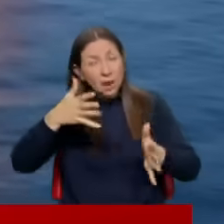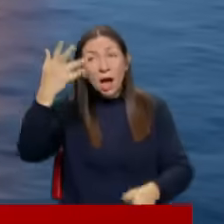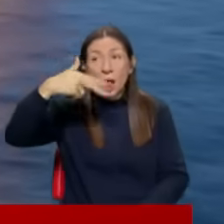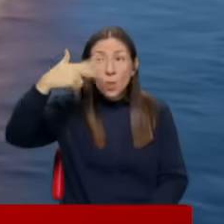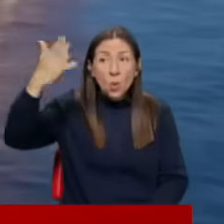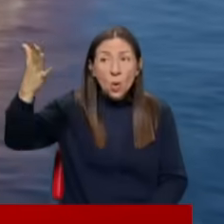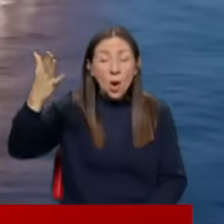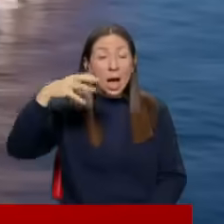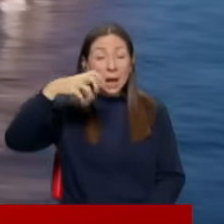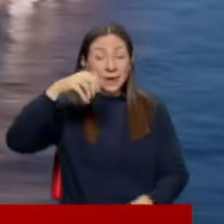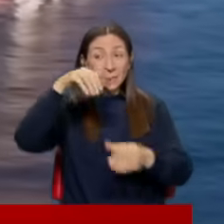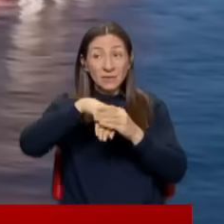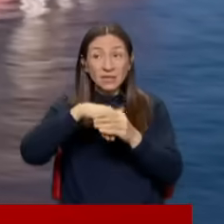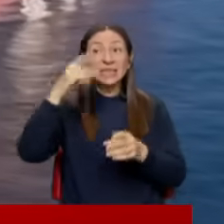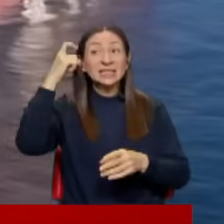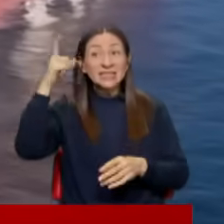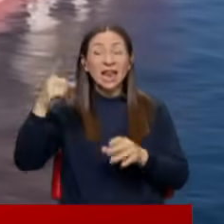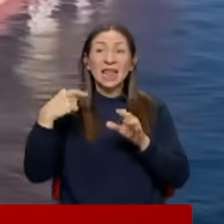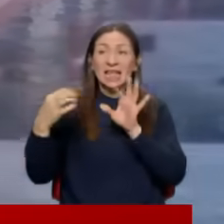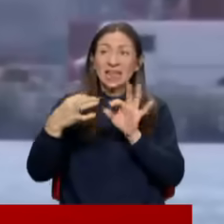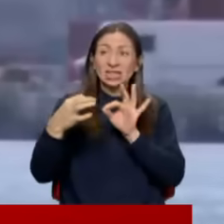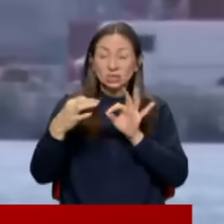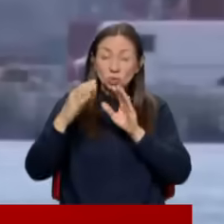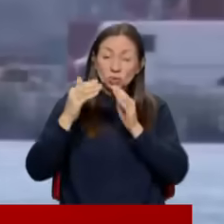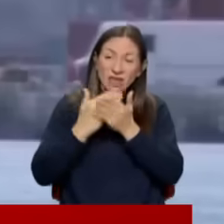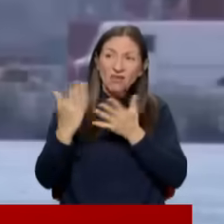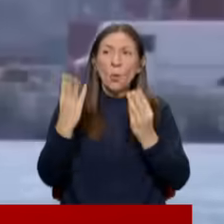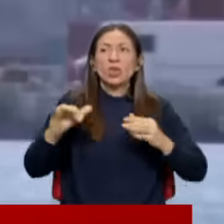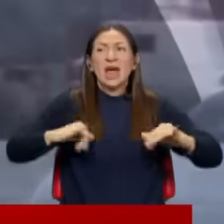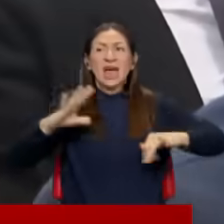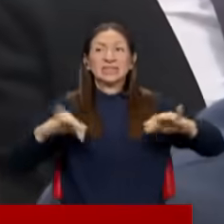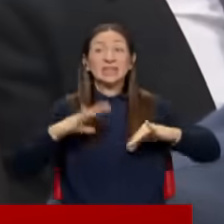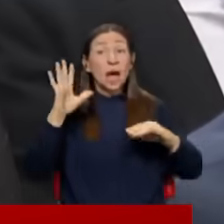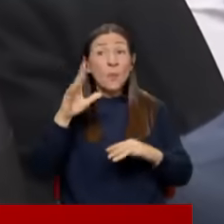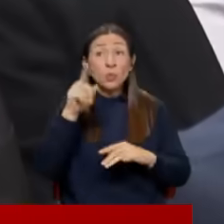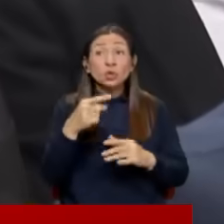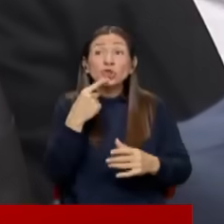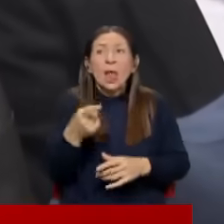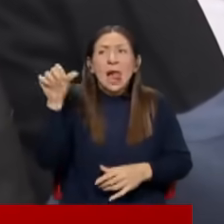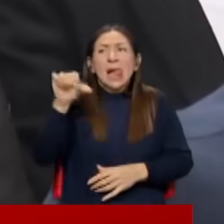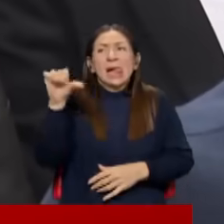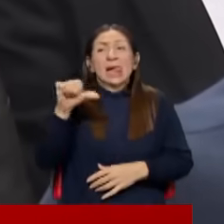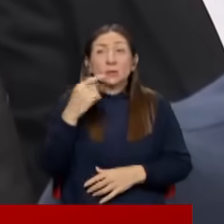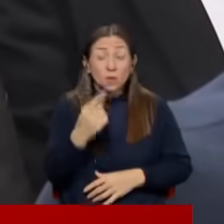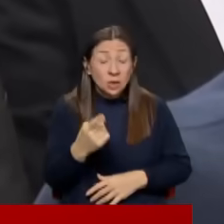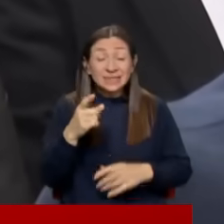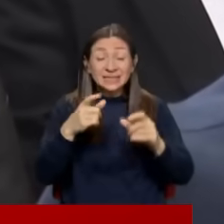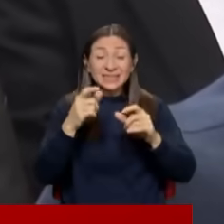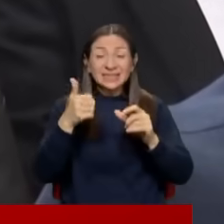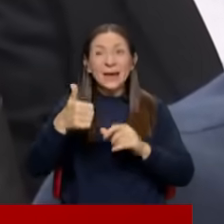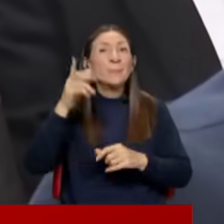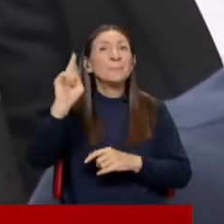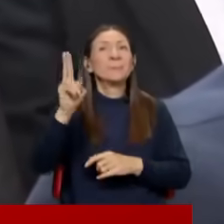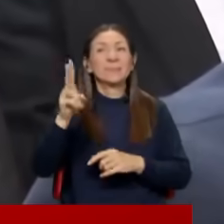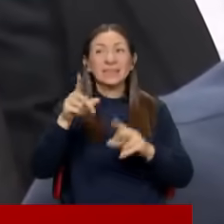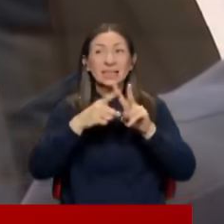ağlıyor. AK Partili milletvekillerinin de İsrail'le ilişkilerin sürdürülmesinden rahatsız olduğunu ama bunu dile getiremediklerini söylüyor. Saadet Partisi